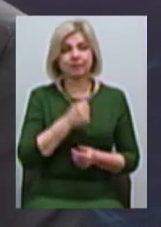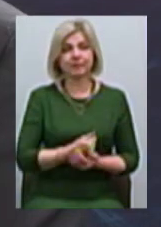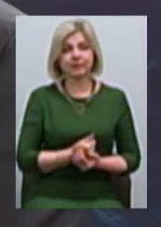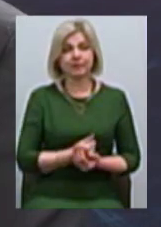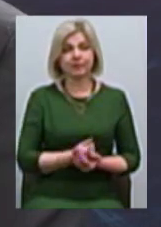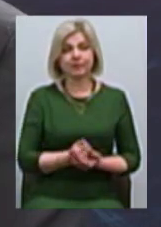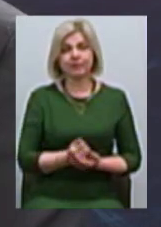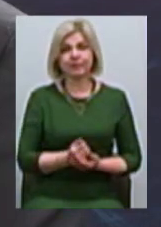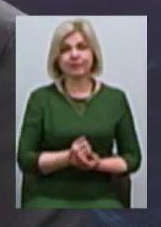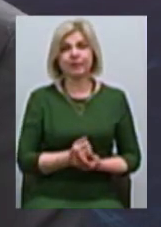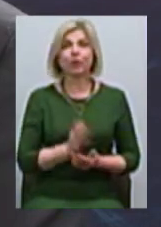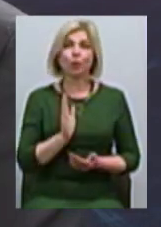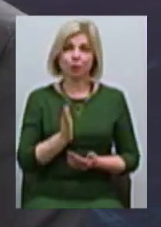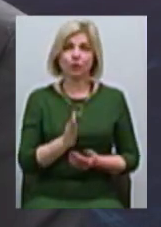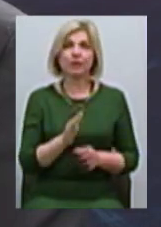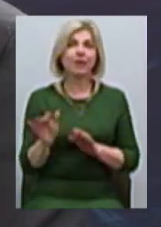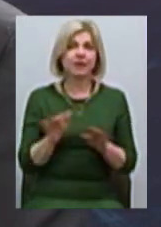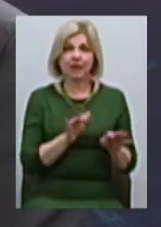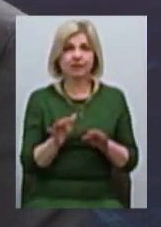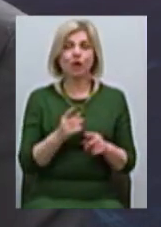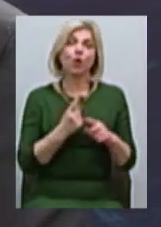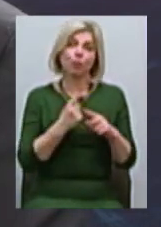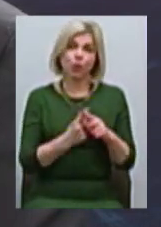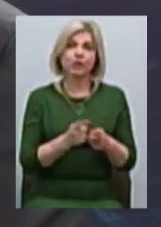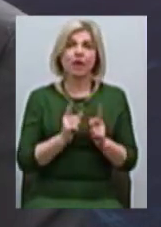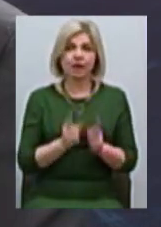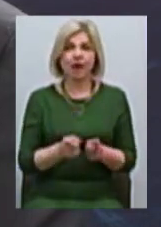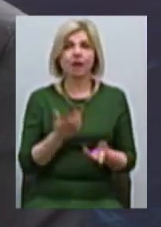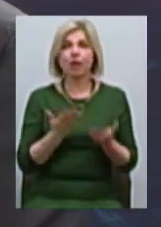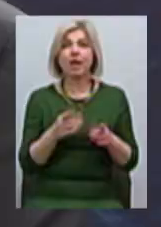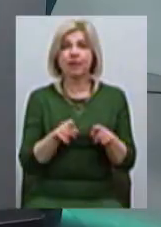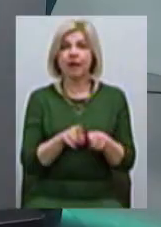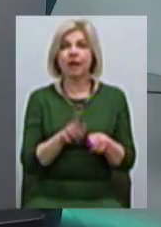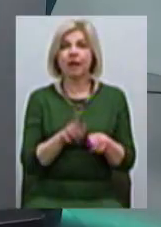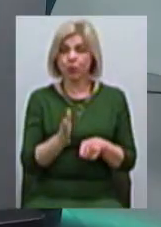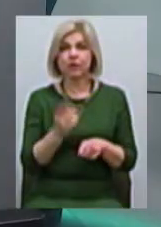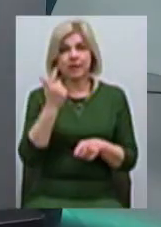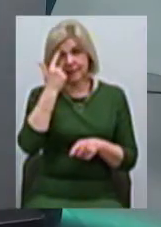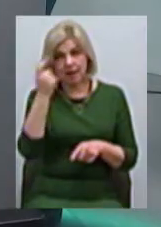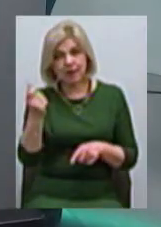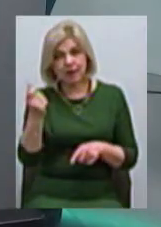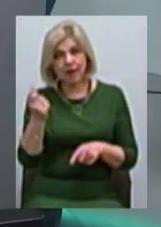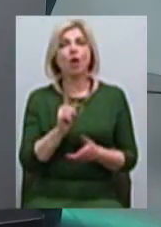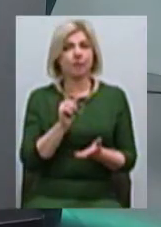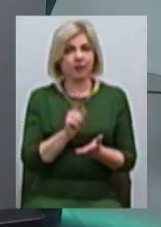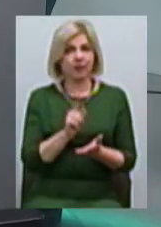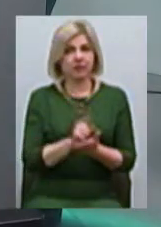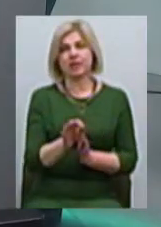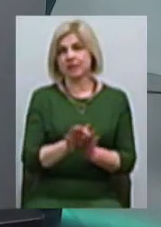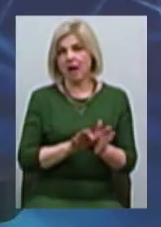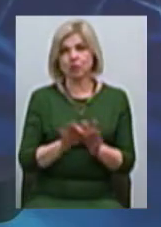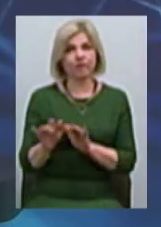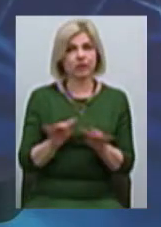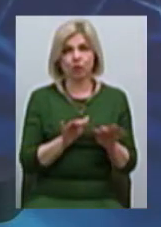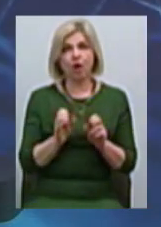ми будемо якось діяти. Плюс, реально, якщо таке буде сигнал, то безперечно одразу відреагуємо,